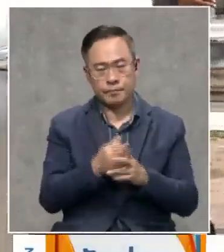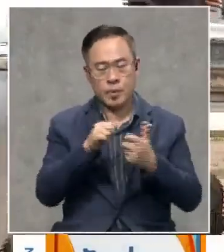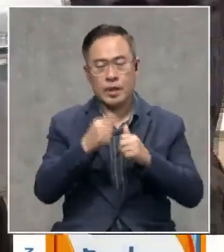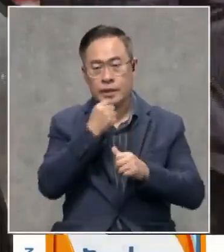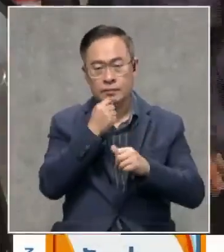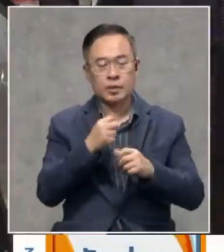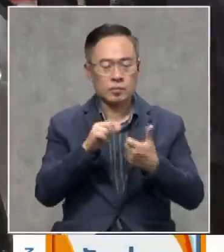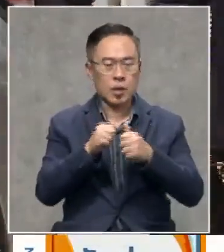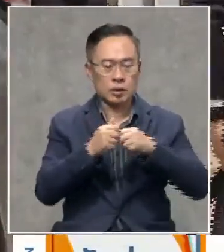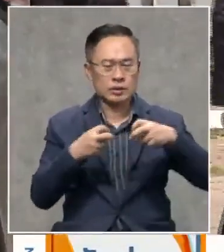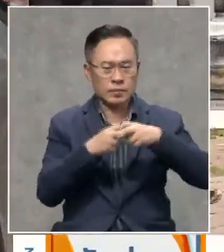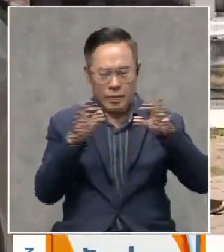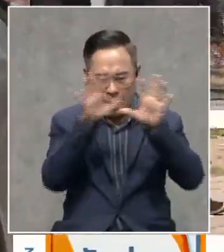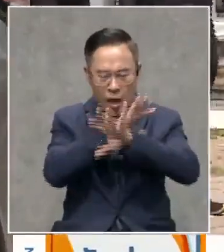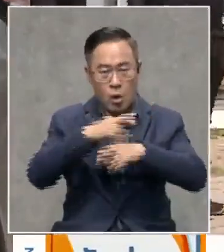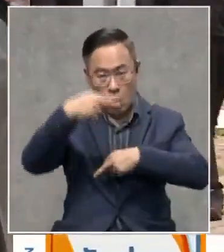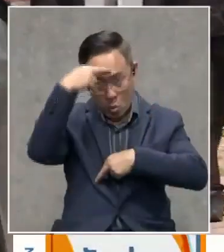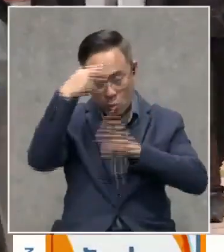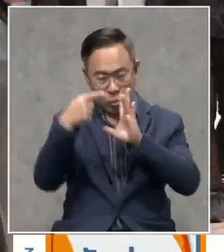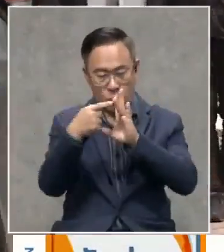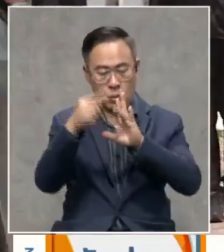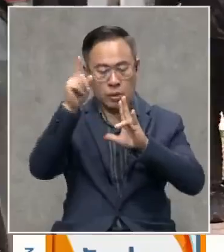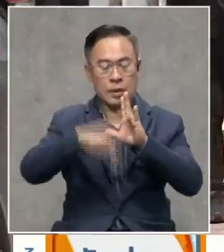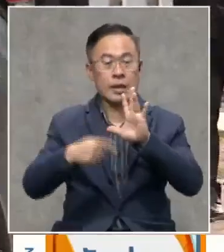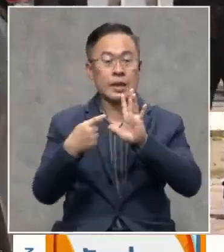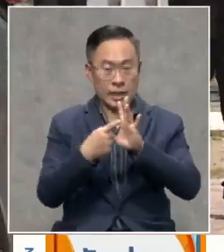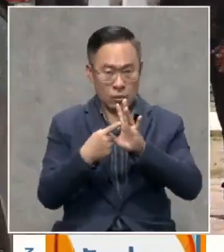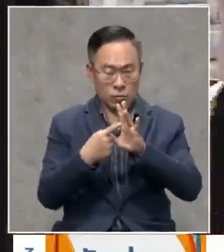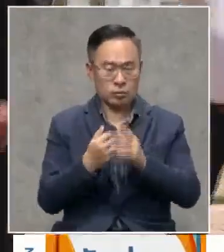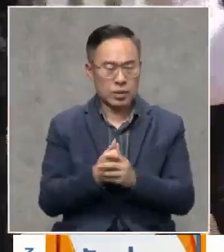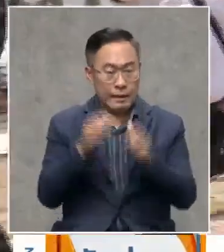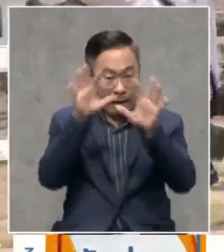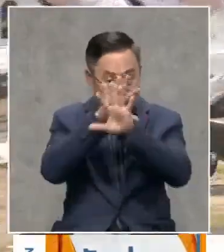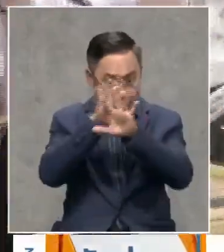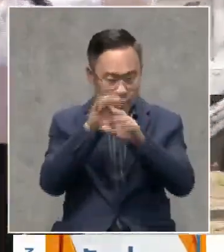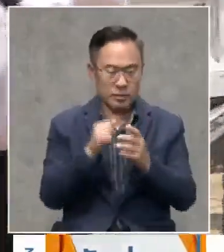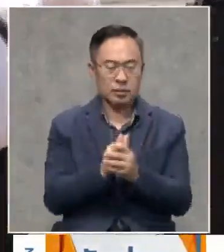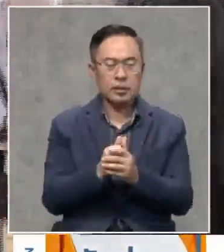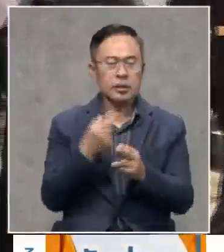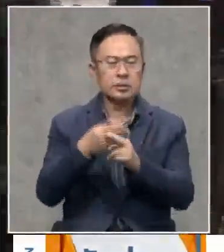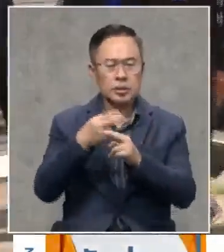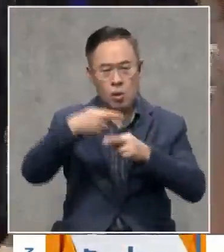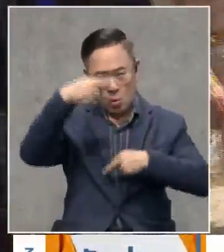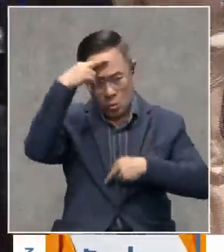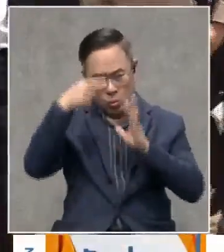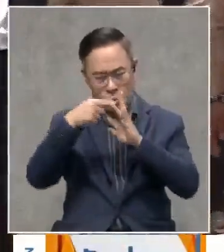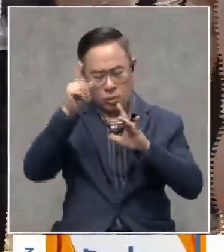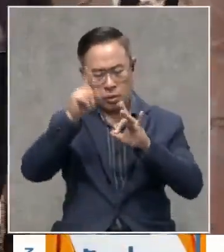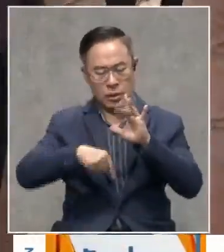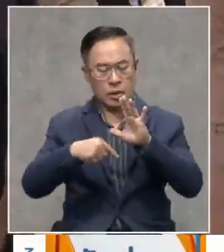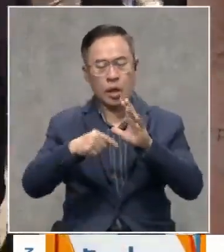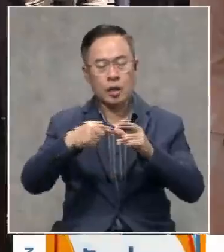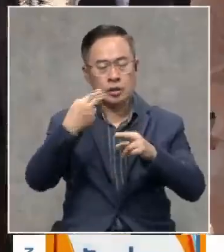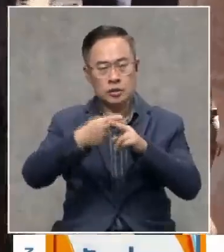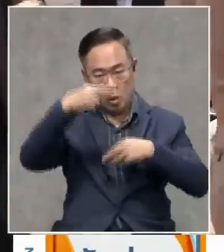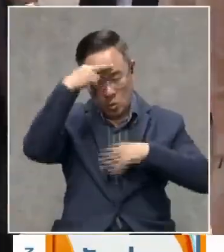สบการอักเสบเรียนแบบโรคเกาต์ได้จึงเรียกว่าโรคเกาต์เทียมค่ะโรคนี้ก็พบบ่อยในผู้สูงอายุนะคะโดยเฉพาะคนที่มีอายุ